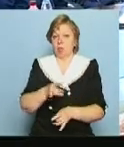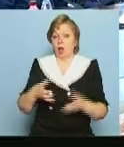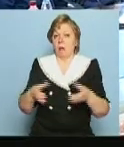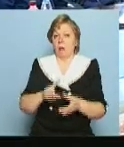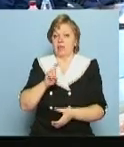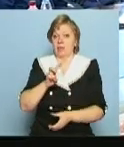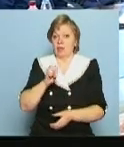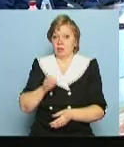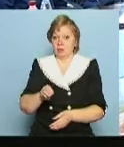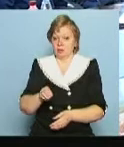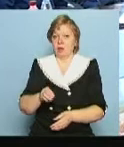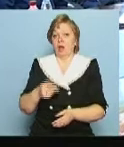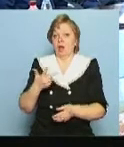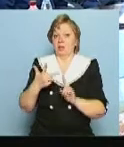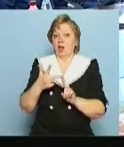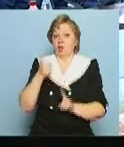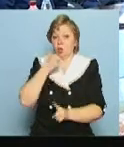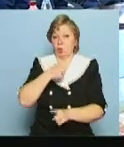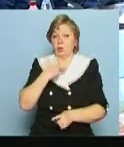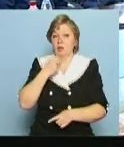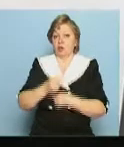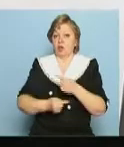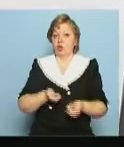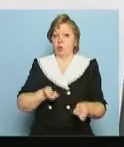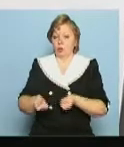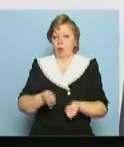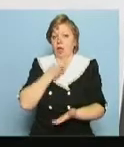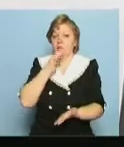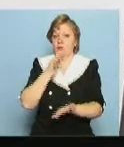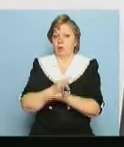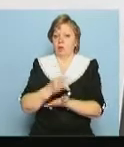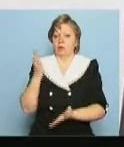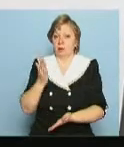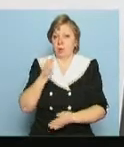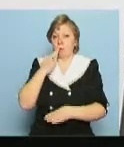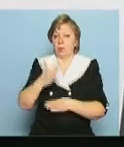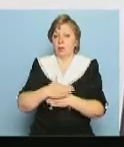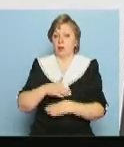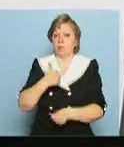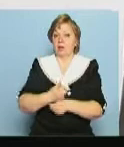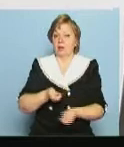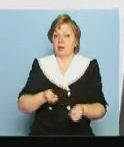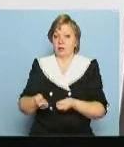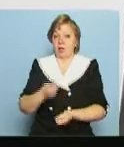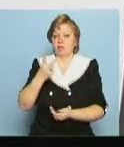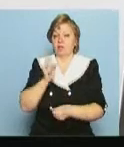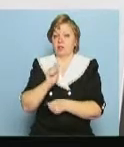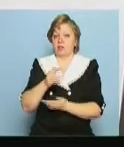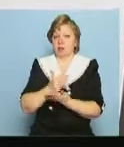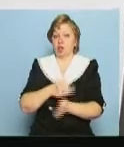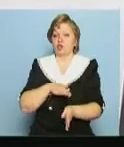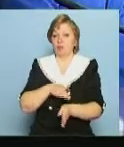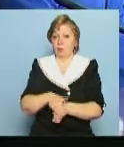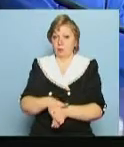третий год. Сегодня традиционно руководство и игроки держат ответ перед президентом. Две задачи, которые он поставил, почти выполнены. Первая – это то,